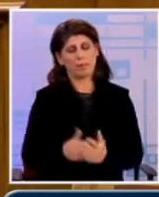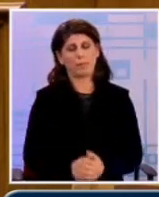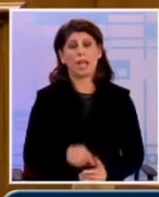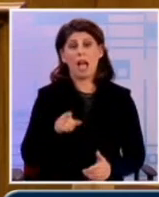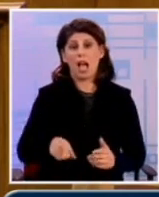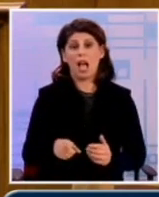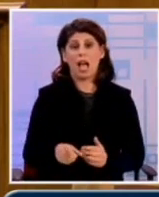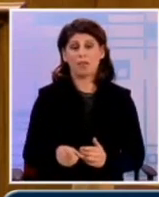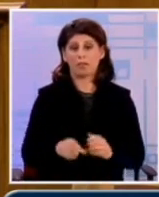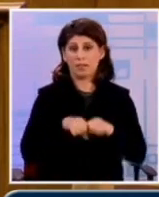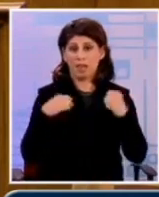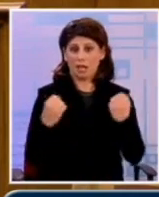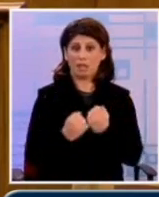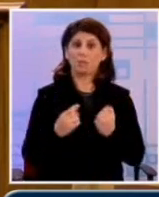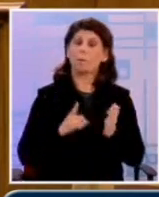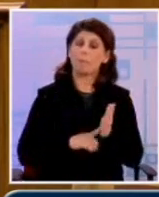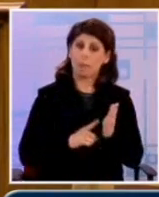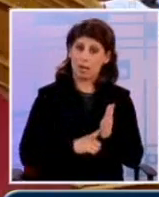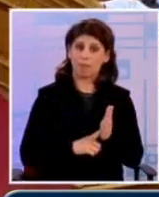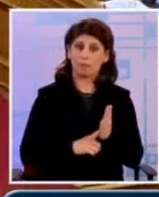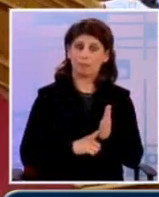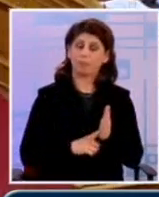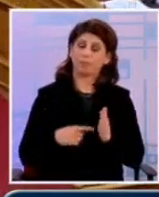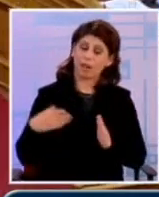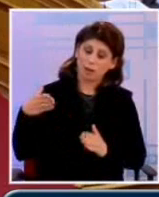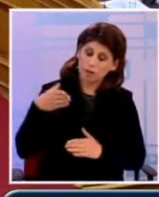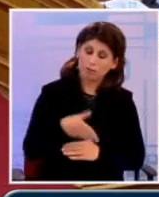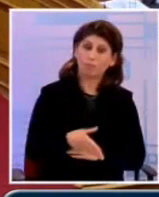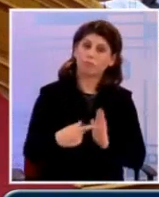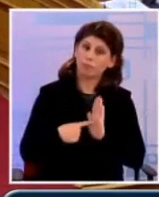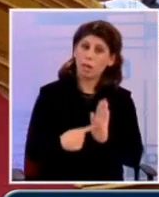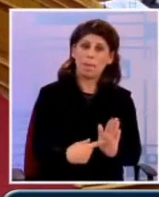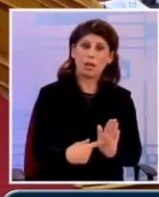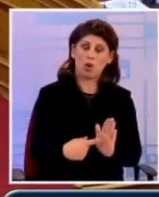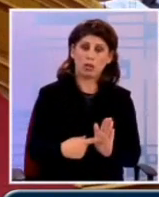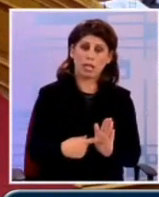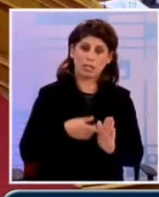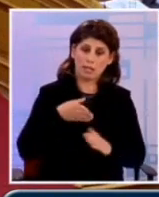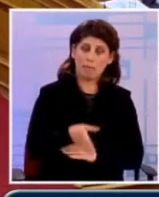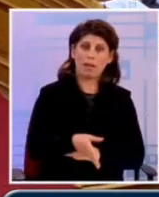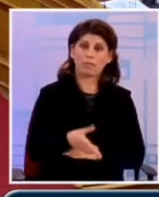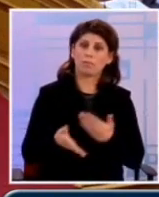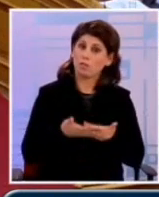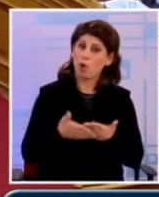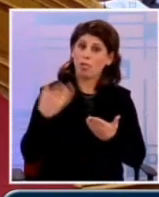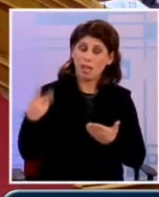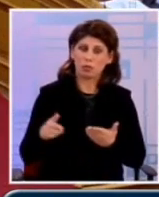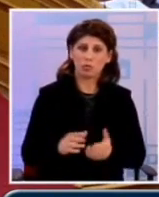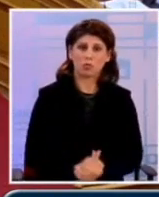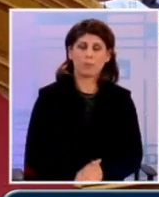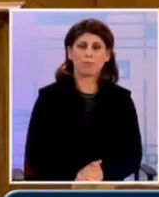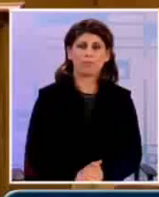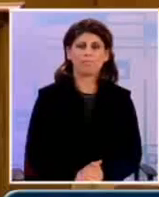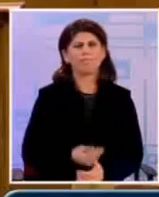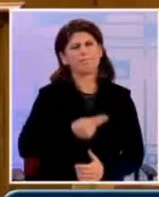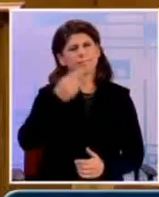πρέπει να λάβουν και να παρευρίσκονται, να παρευρίσκονται σε αυτή τη συνδιάσκεψη με τη συνδρομή τους